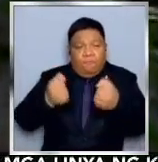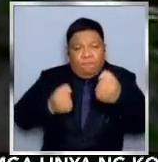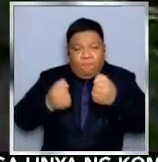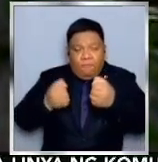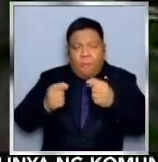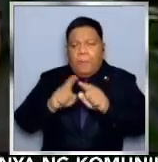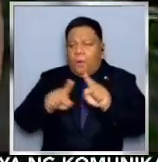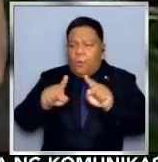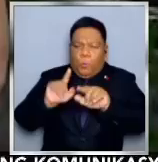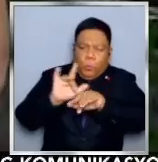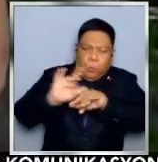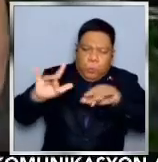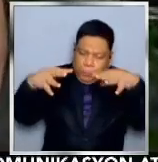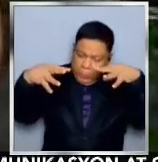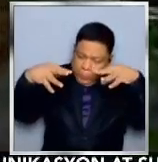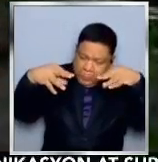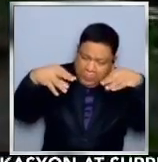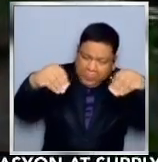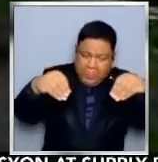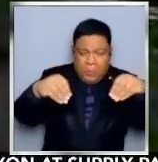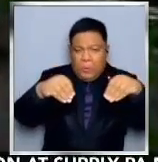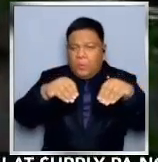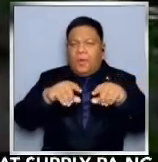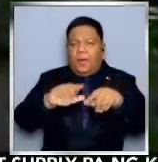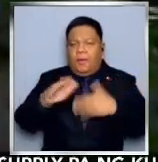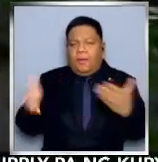Walang kuryente rito, Mel, sa isla ng Limasawa.